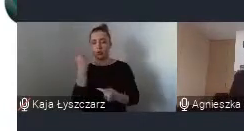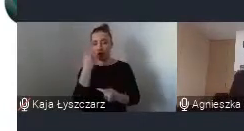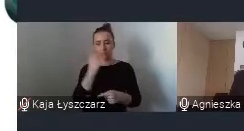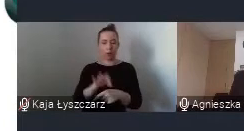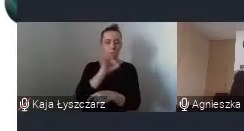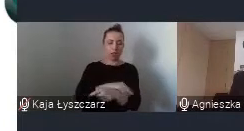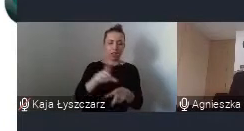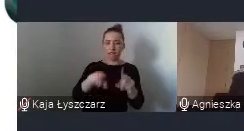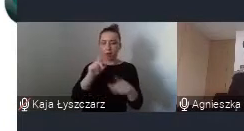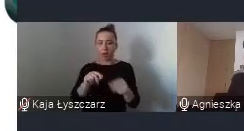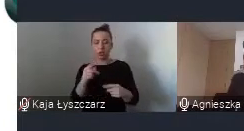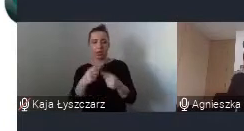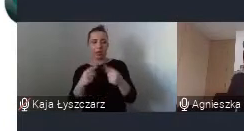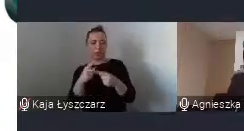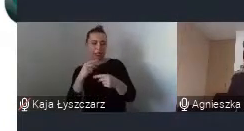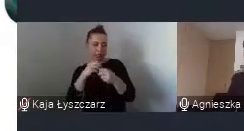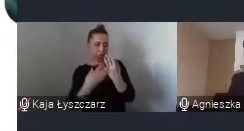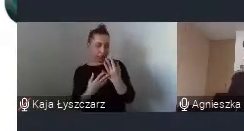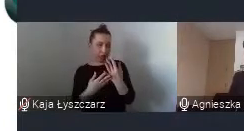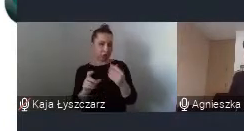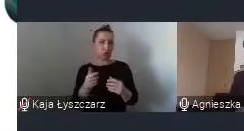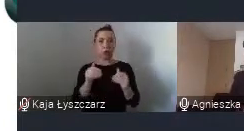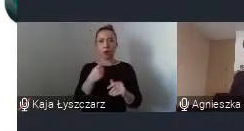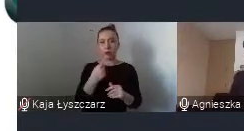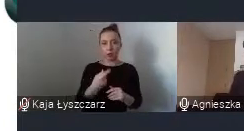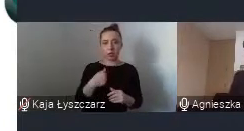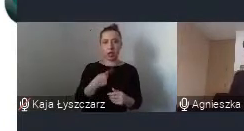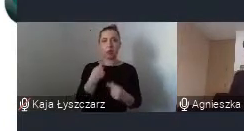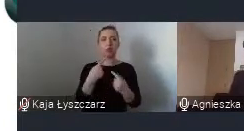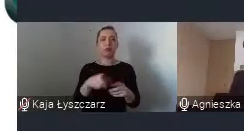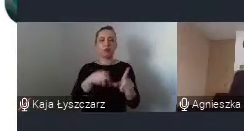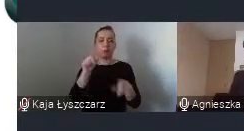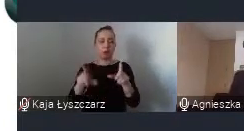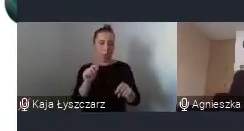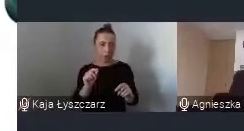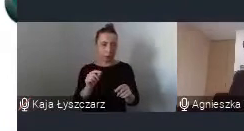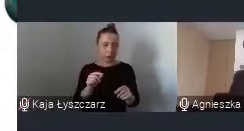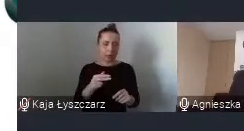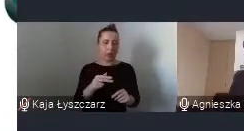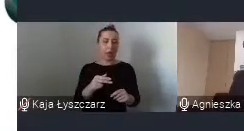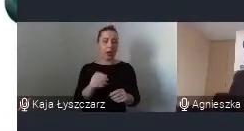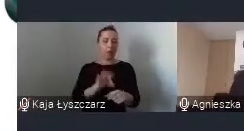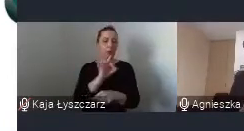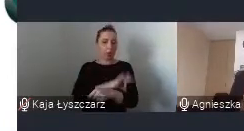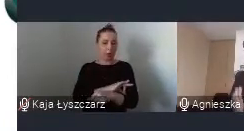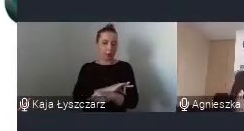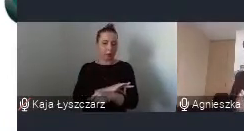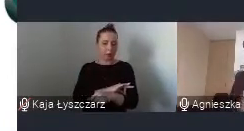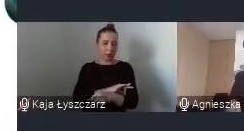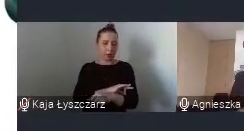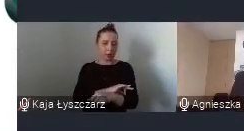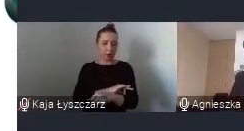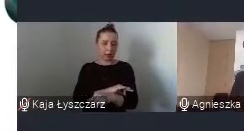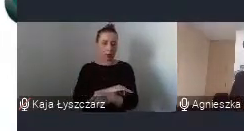dosłownie kilka, o których mogłabym powiedzieć parę słów. Ja postanowiłam wybrać te z naszej części Europy, bardziej